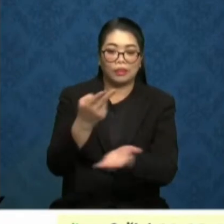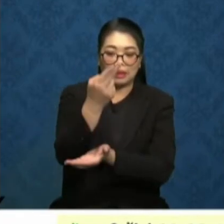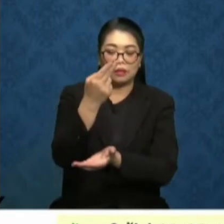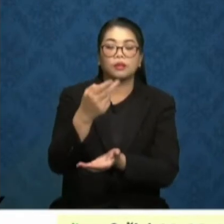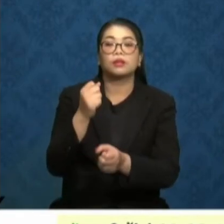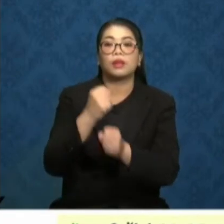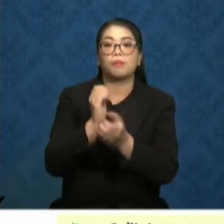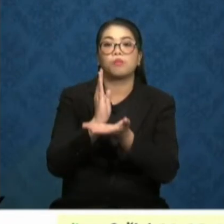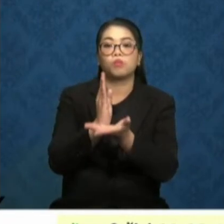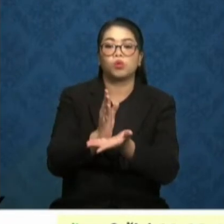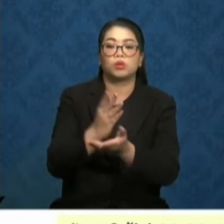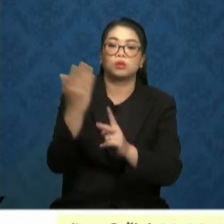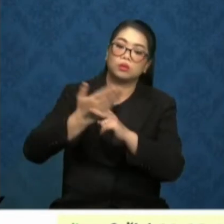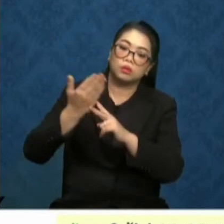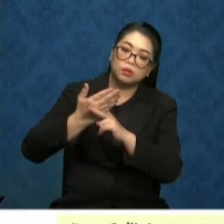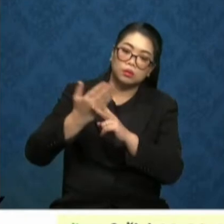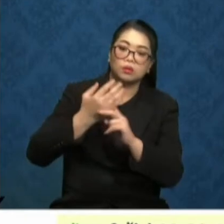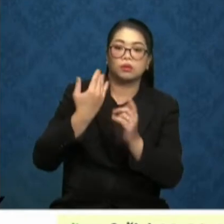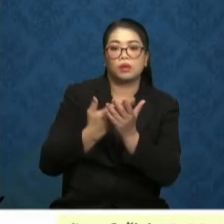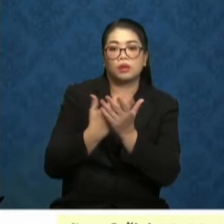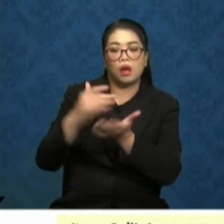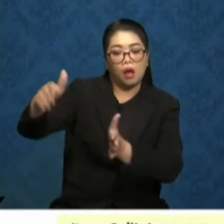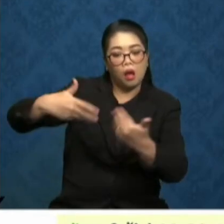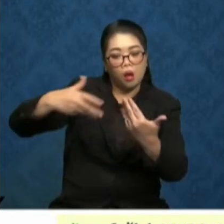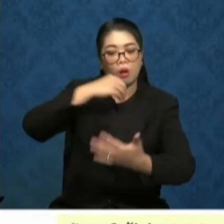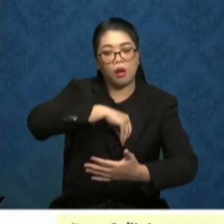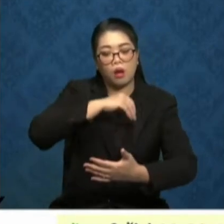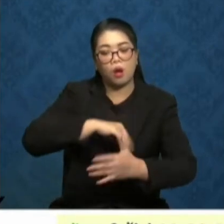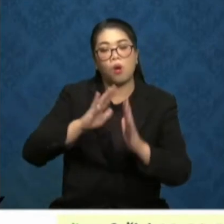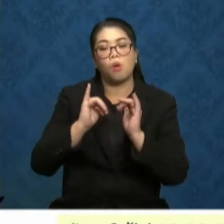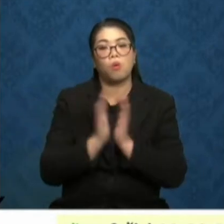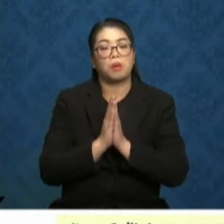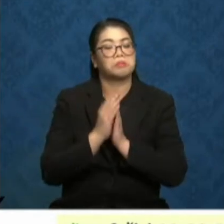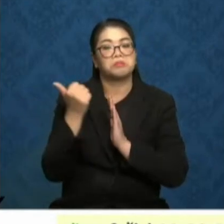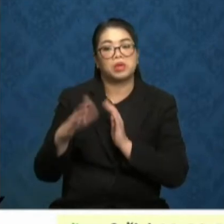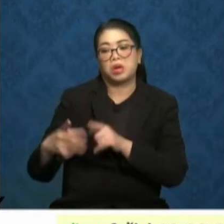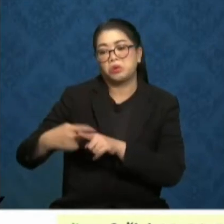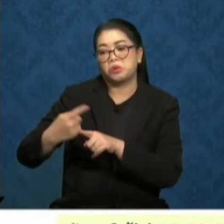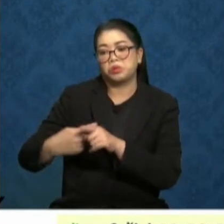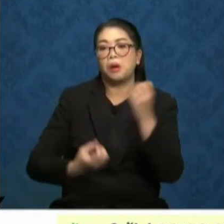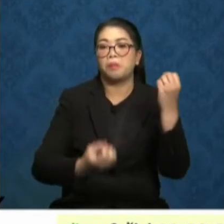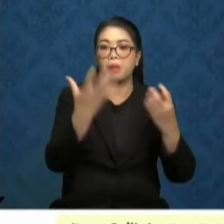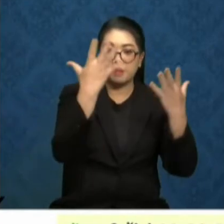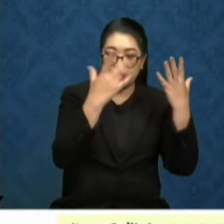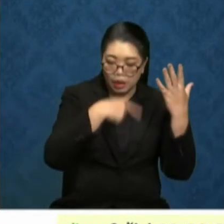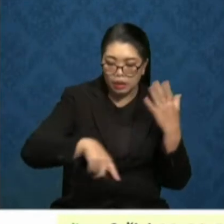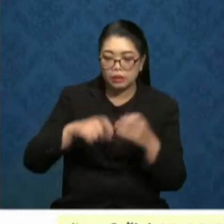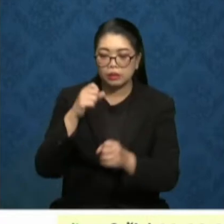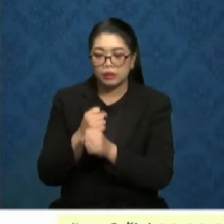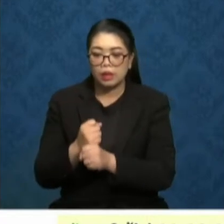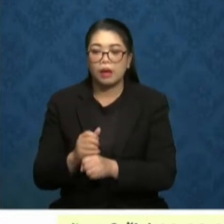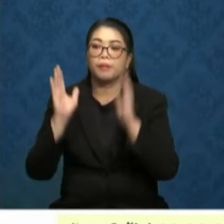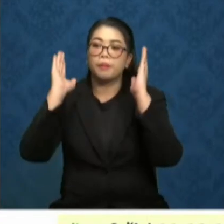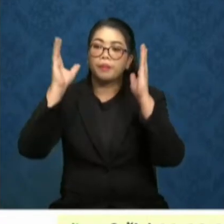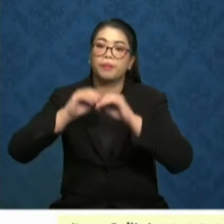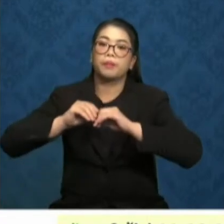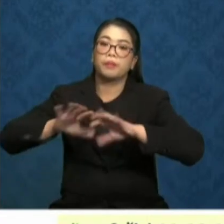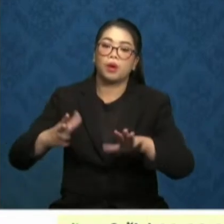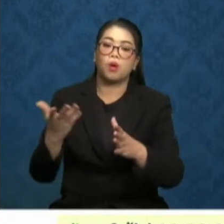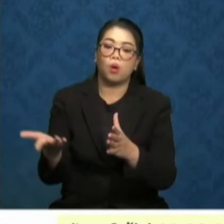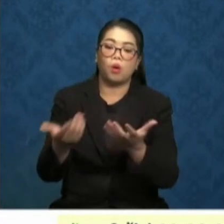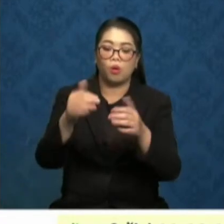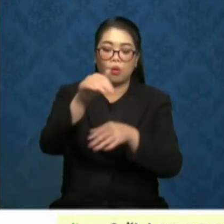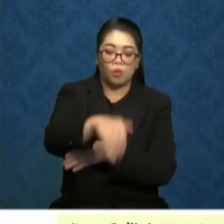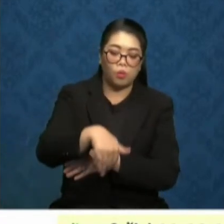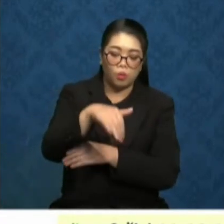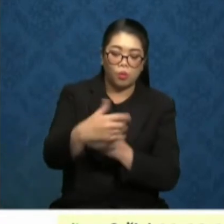ได้ ต้องขอไปทำการเช่าพื้นที่จะป่าไม้ก่อนพอเช่าจากป่าไม้เสร็ ก็จึงนะครั มาขอฝั่งลนมด